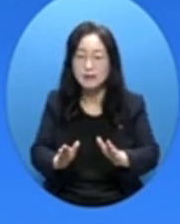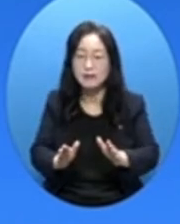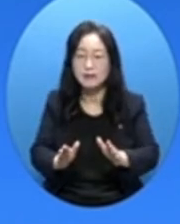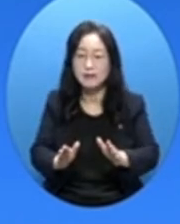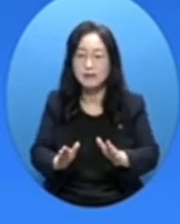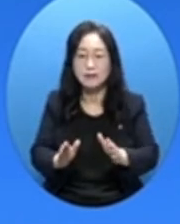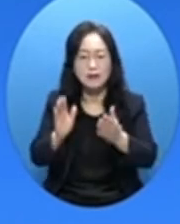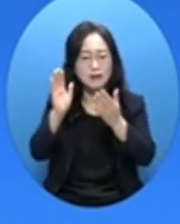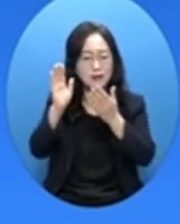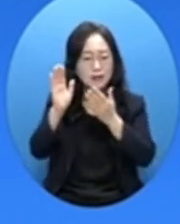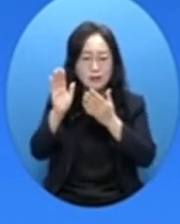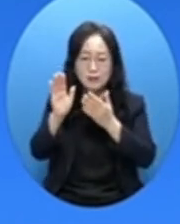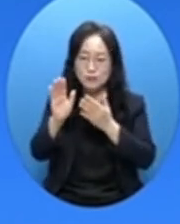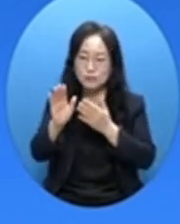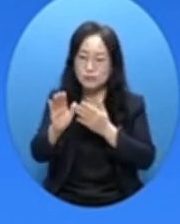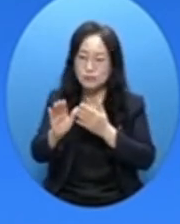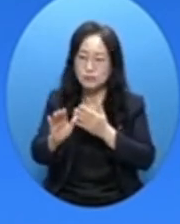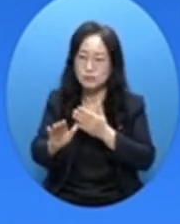앞으로